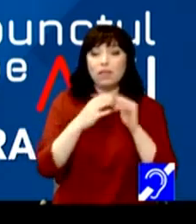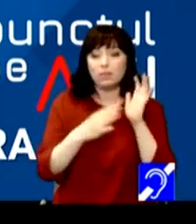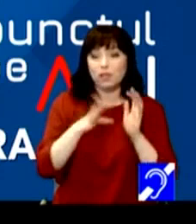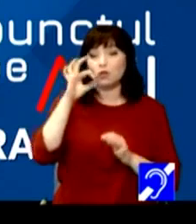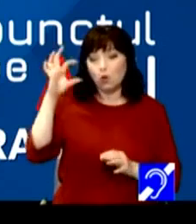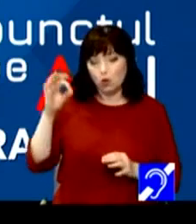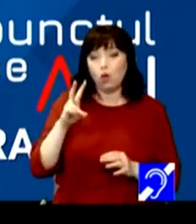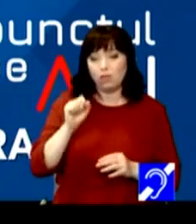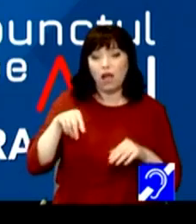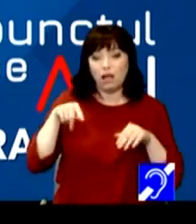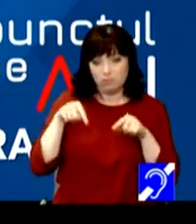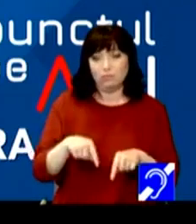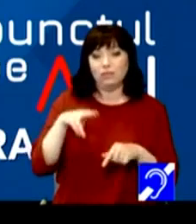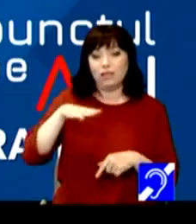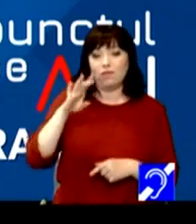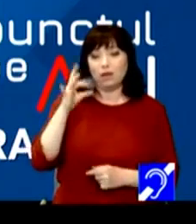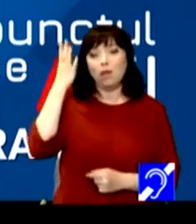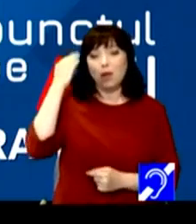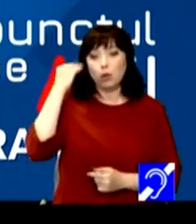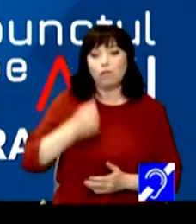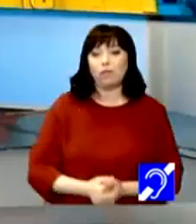19 pe TVR Moldova.